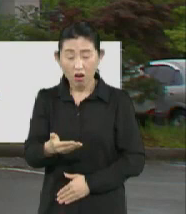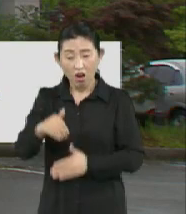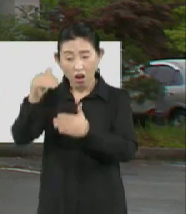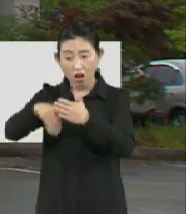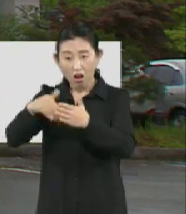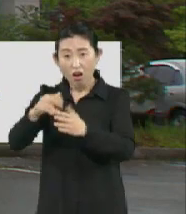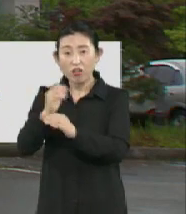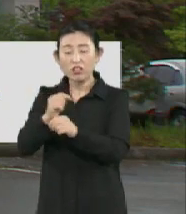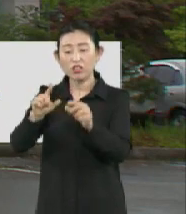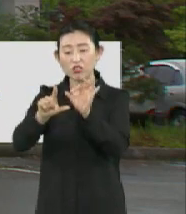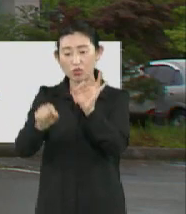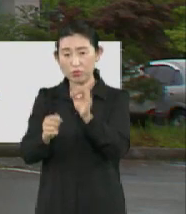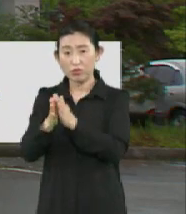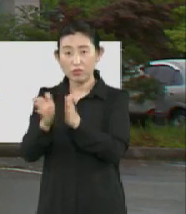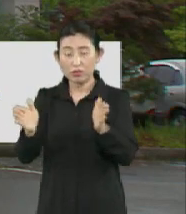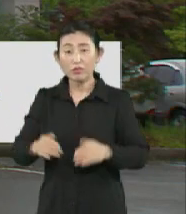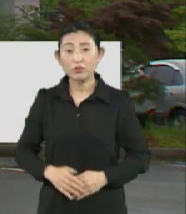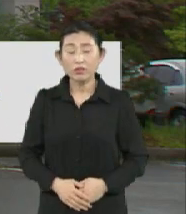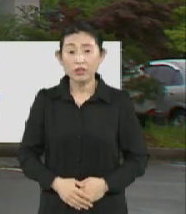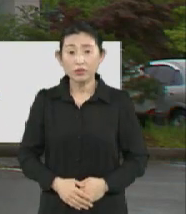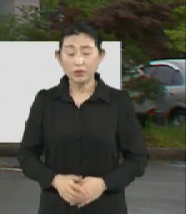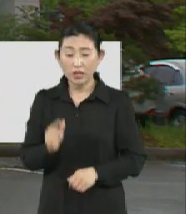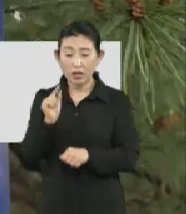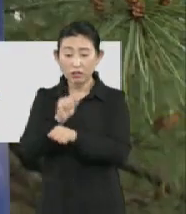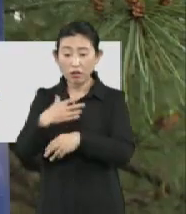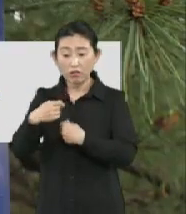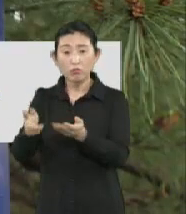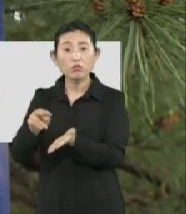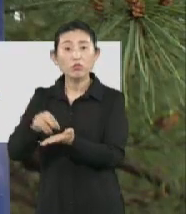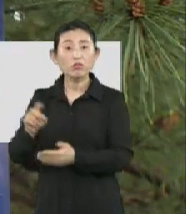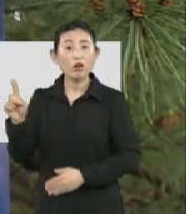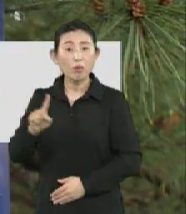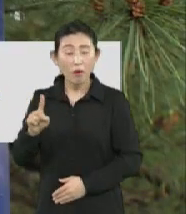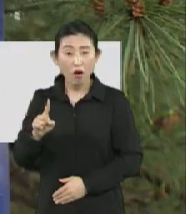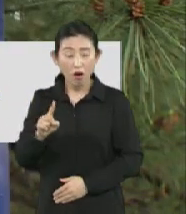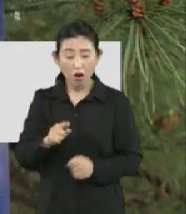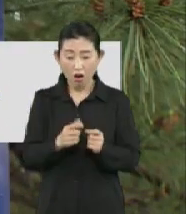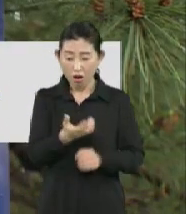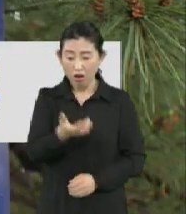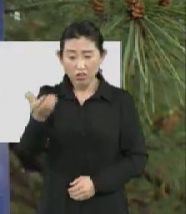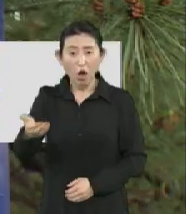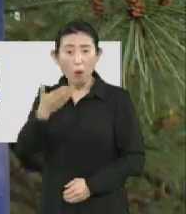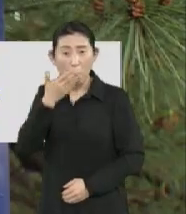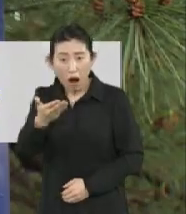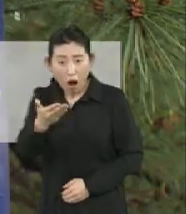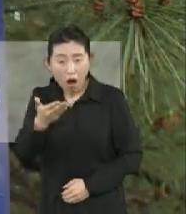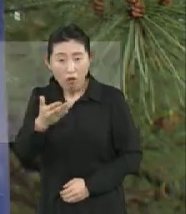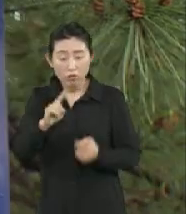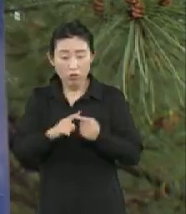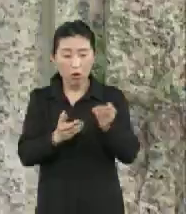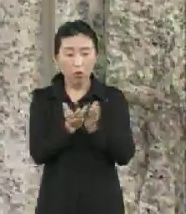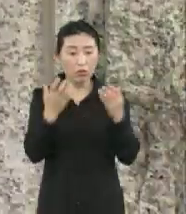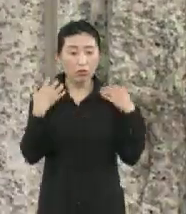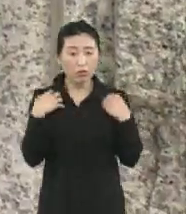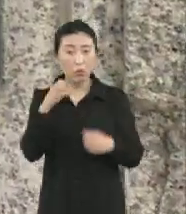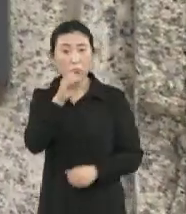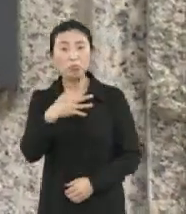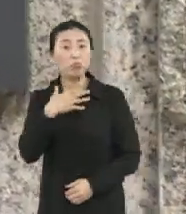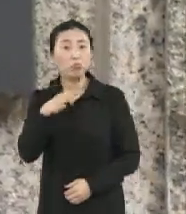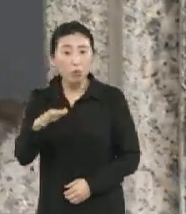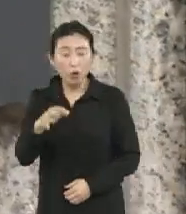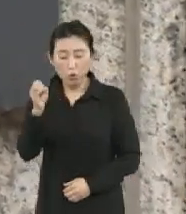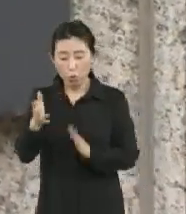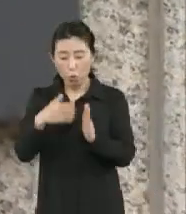신축공사는 그해 10월 시작됐습니다. 행안부는 그러나 관세평가분리원의 이전이 가능하다는 취지를 관세청 쪽에